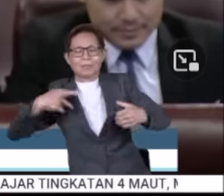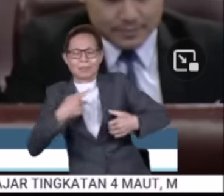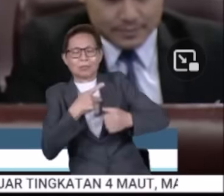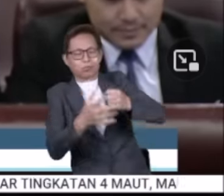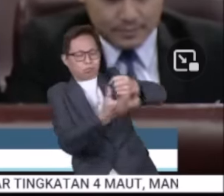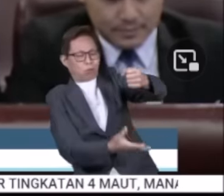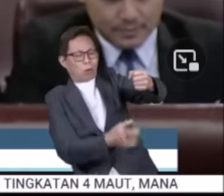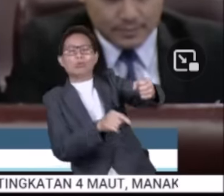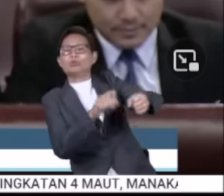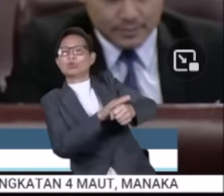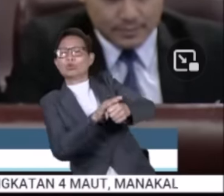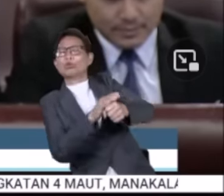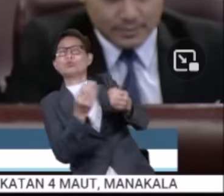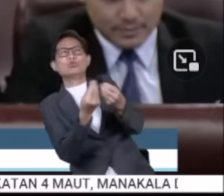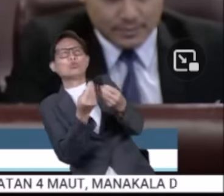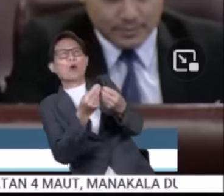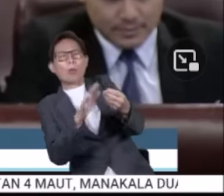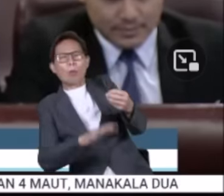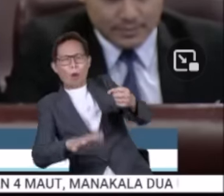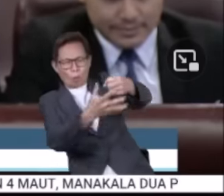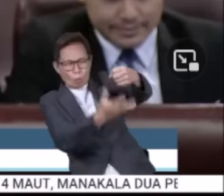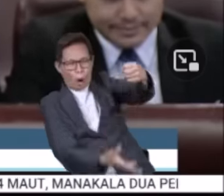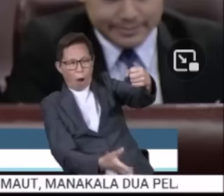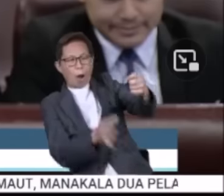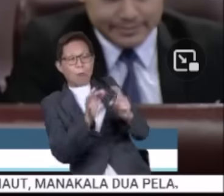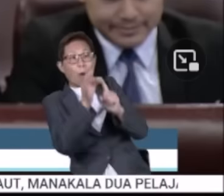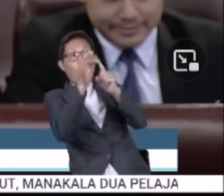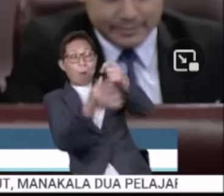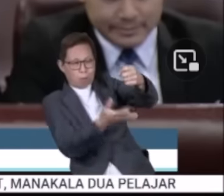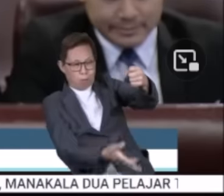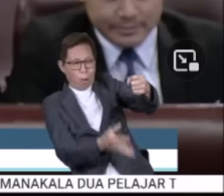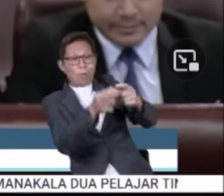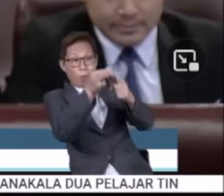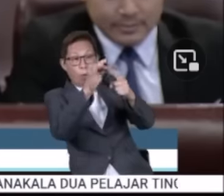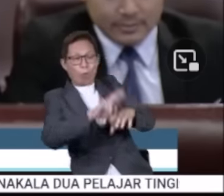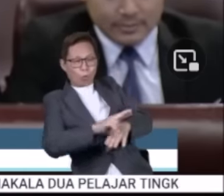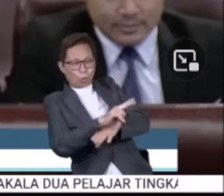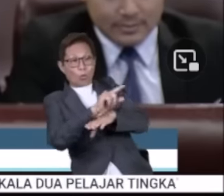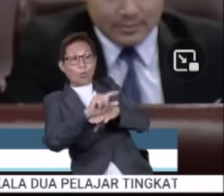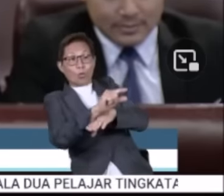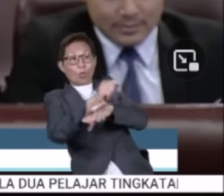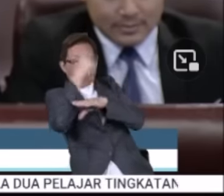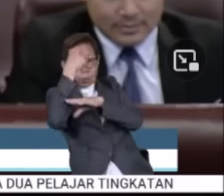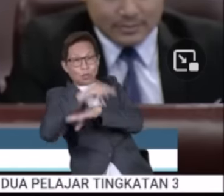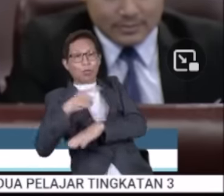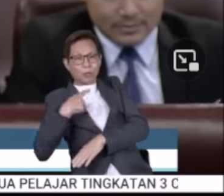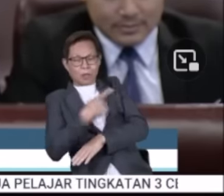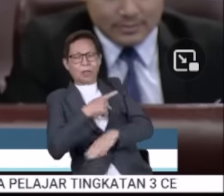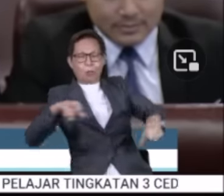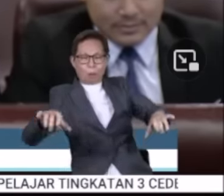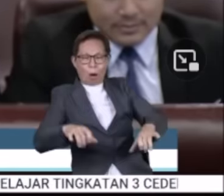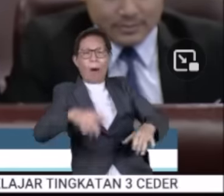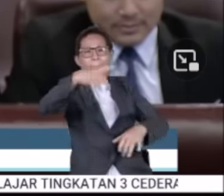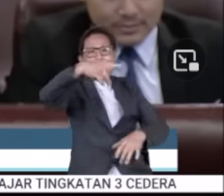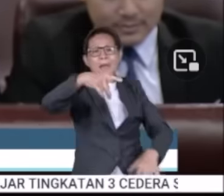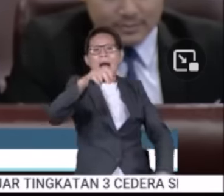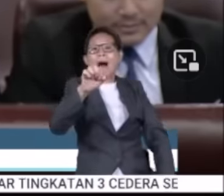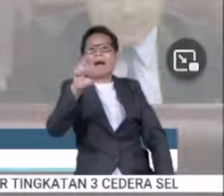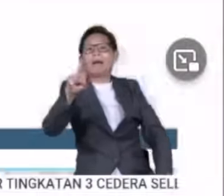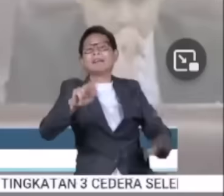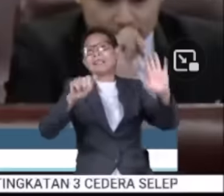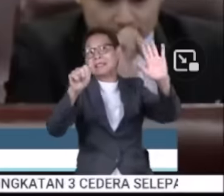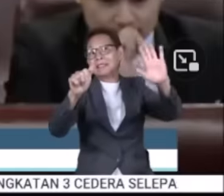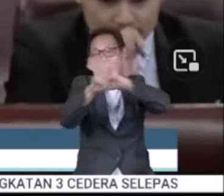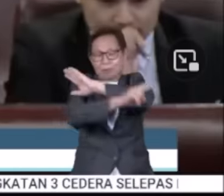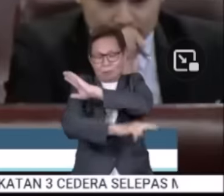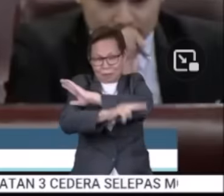mencukupi. Sejumlah dana yang tertentu akan digunakan untuk kita melaksanakan PRN di enam